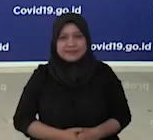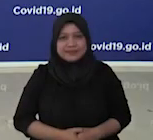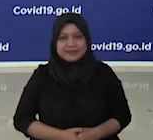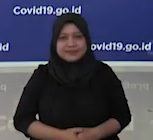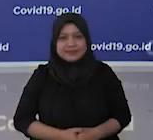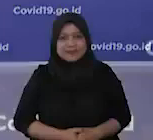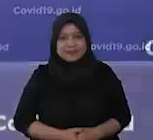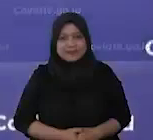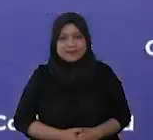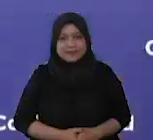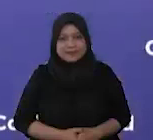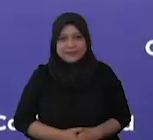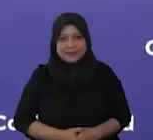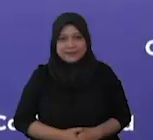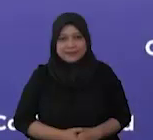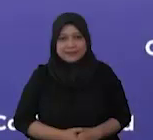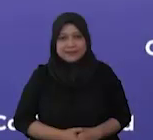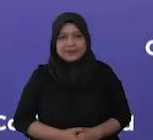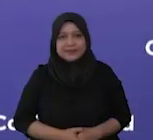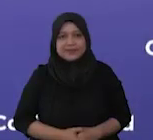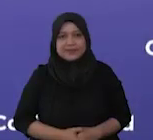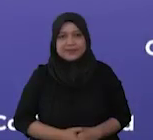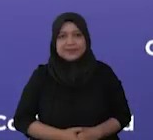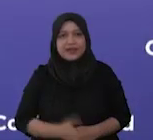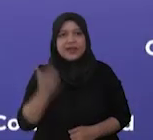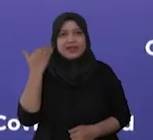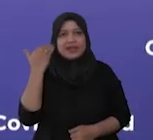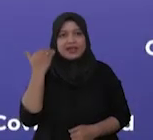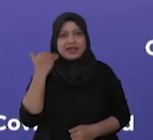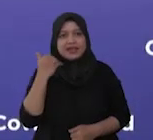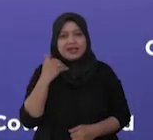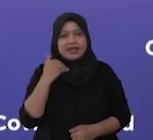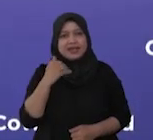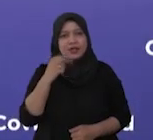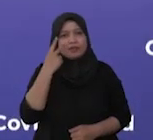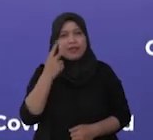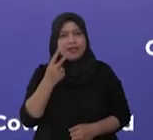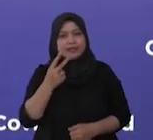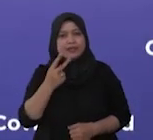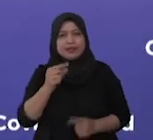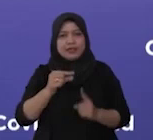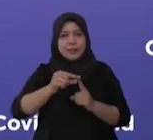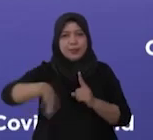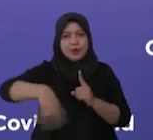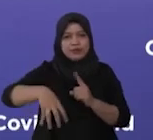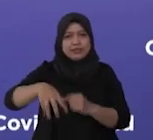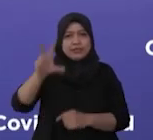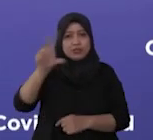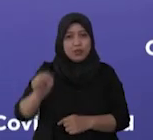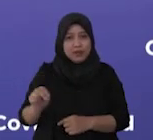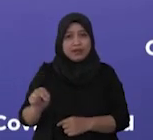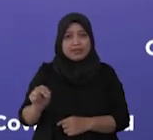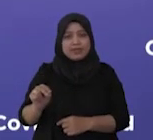iya iya saudara-saudara demikian tadi kita ikuti bersama Bagaimana provinsi Jawa Barat melaksanakan